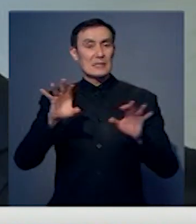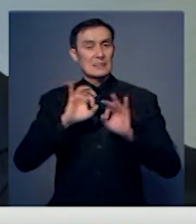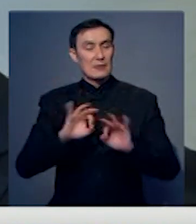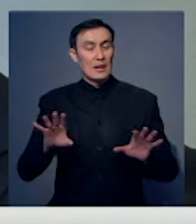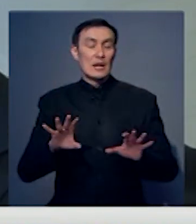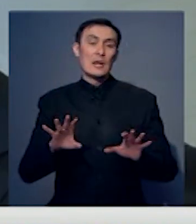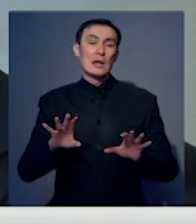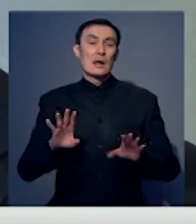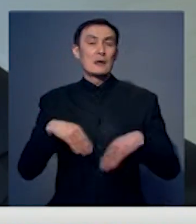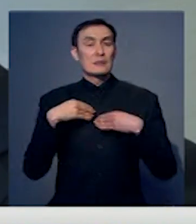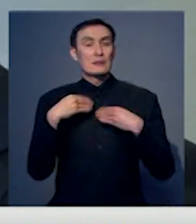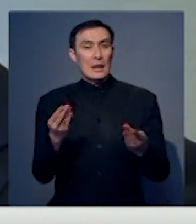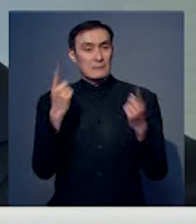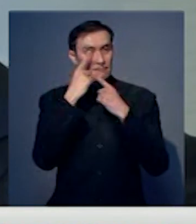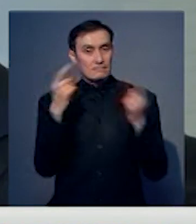презентациях дали